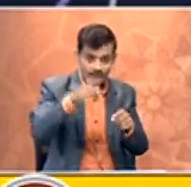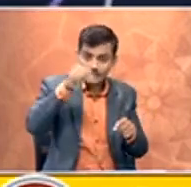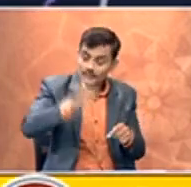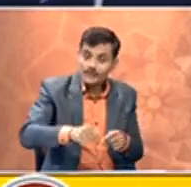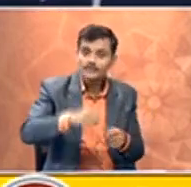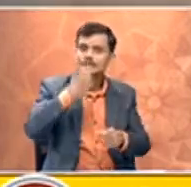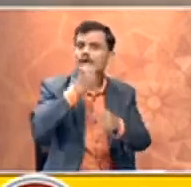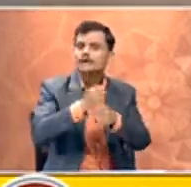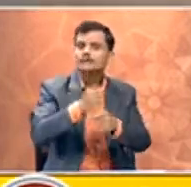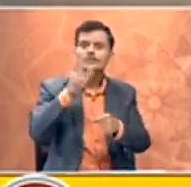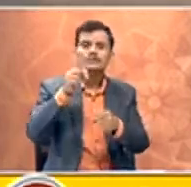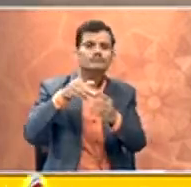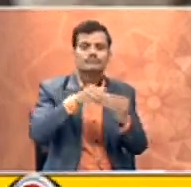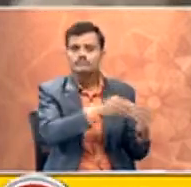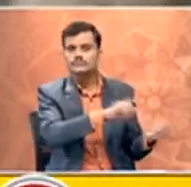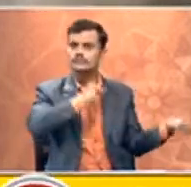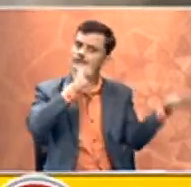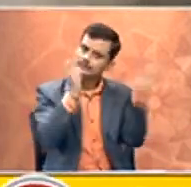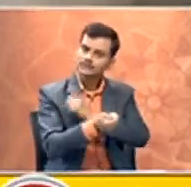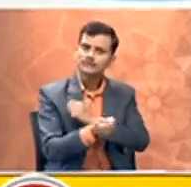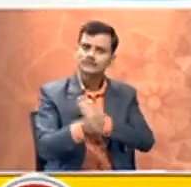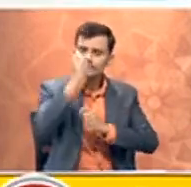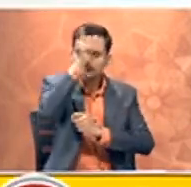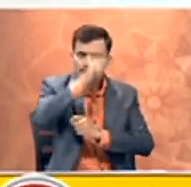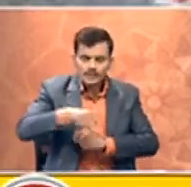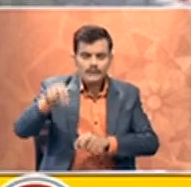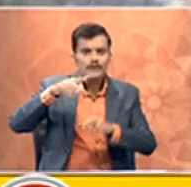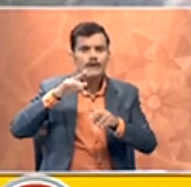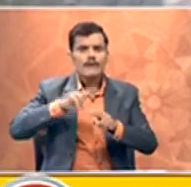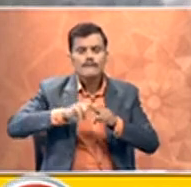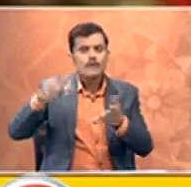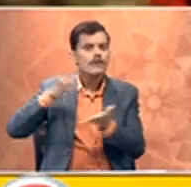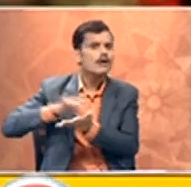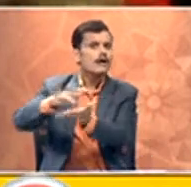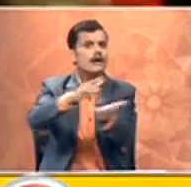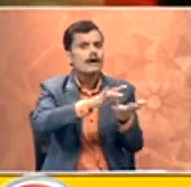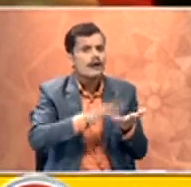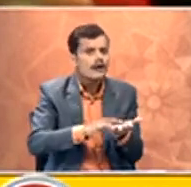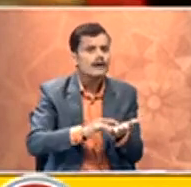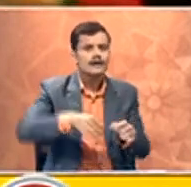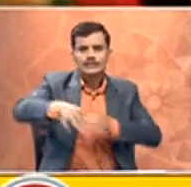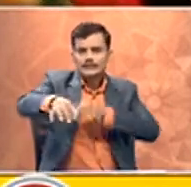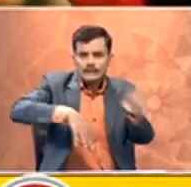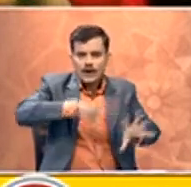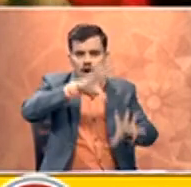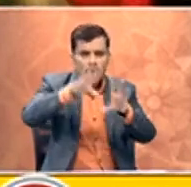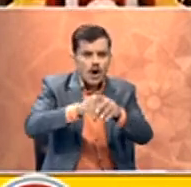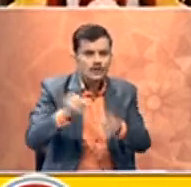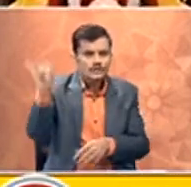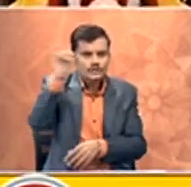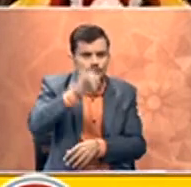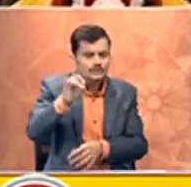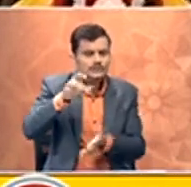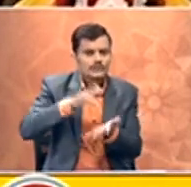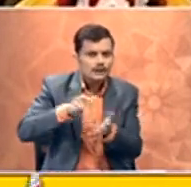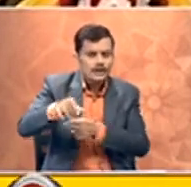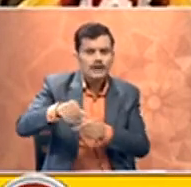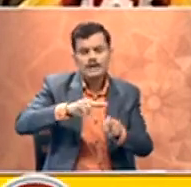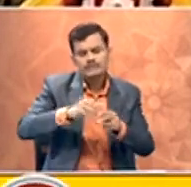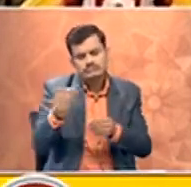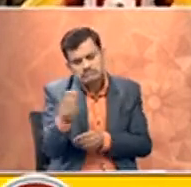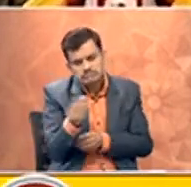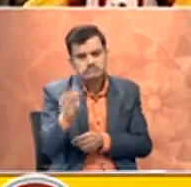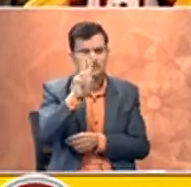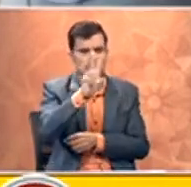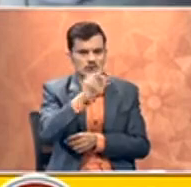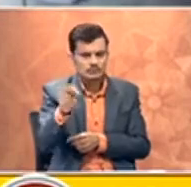के अलग अलग शहरों में ले गए। देश के 60 शहरों में इससे जुड़ी करीब करीब 200 बैठकों का